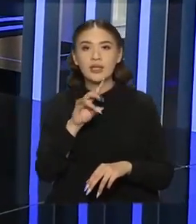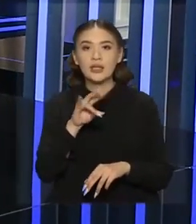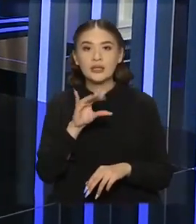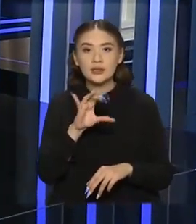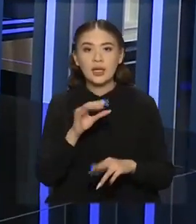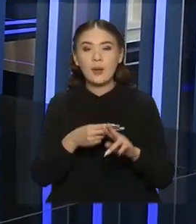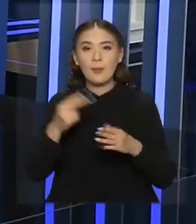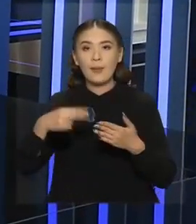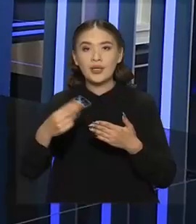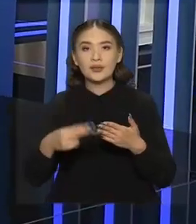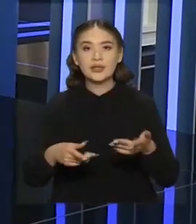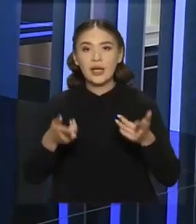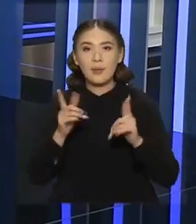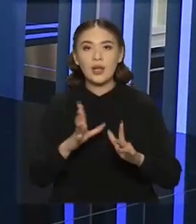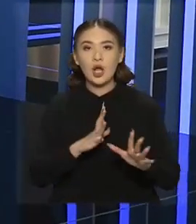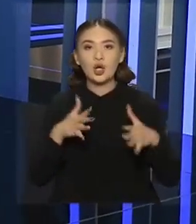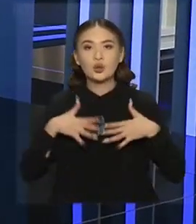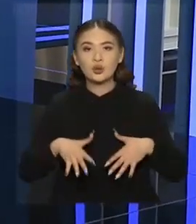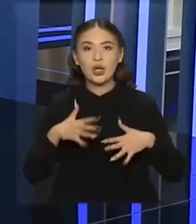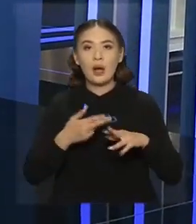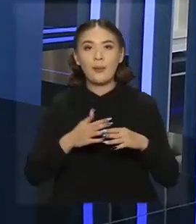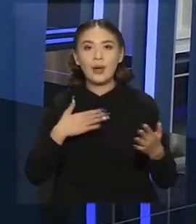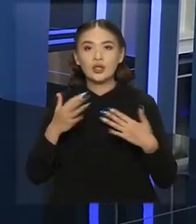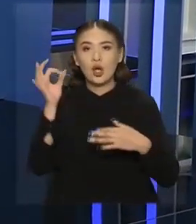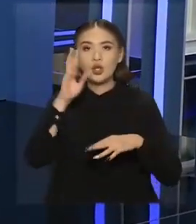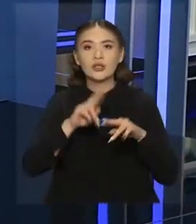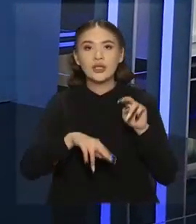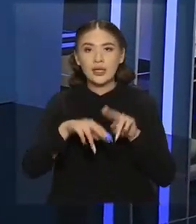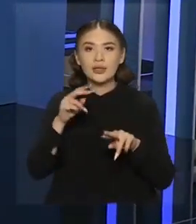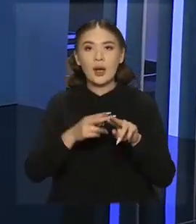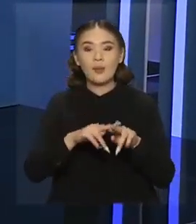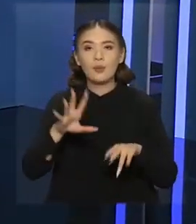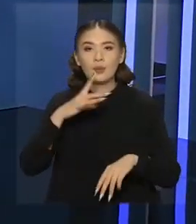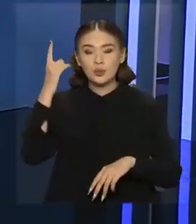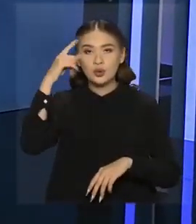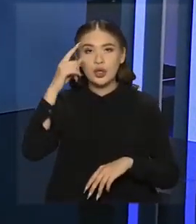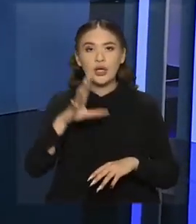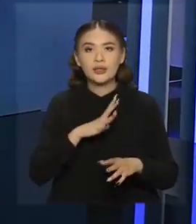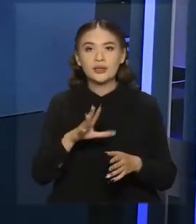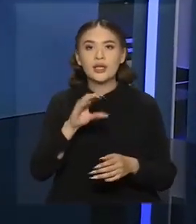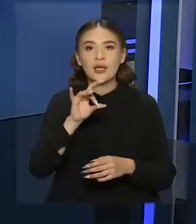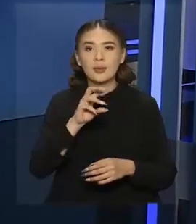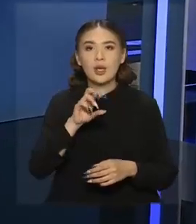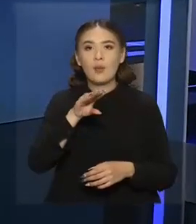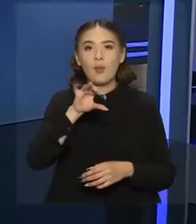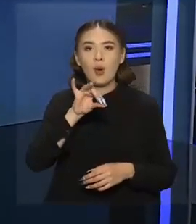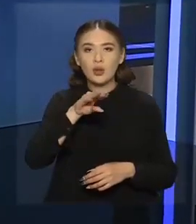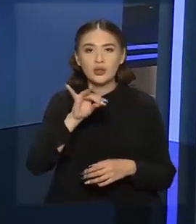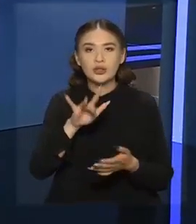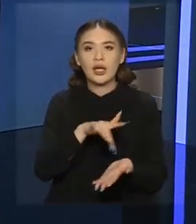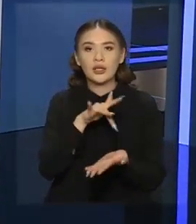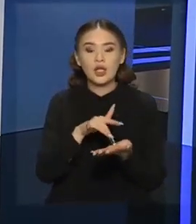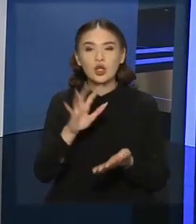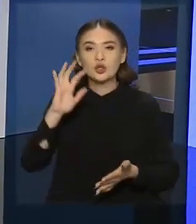подписали инвестсоглашение с грузинскими партнерами о строительстве мультимодального терминала в городе Поти, расположенного у Черного